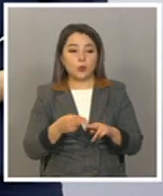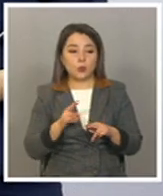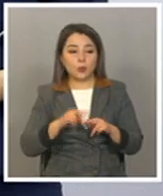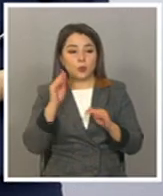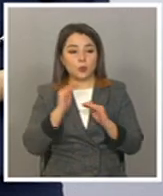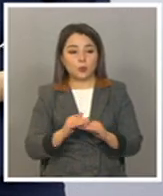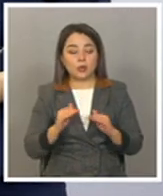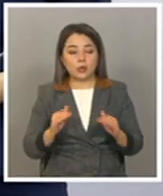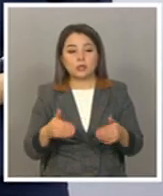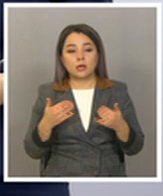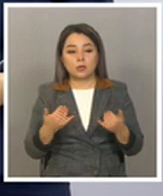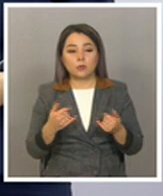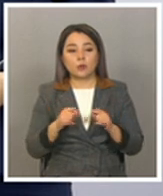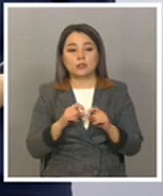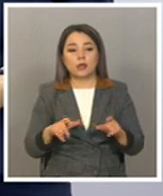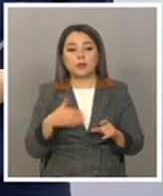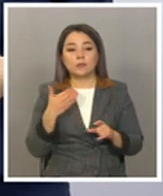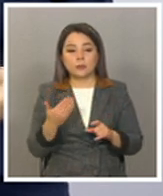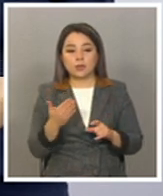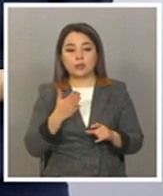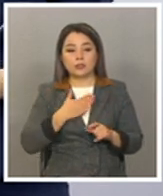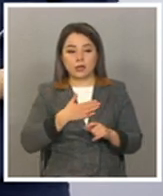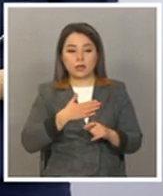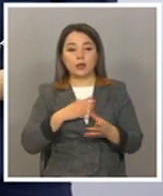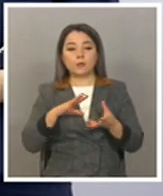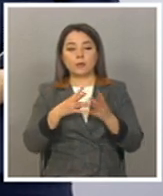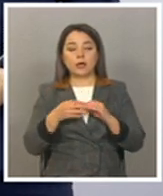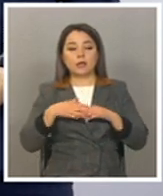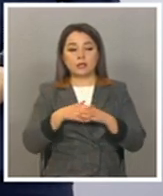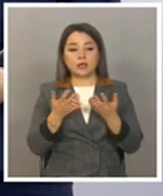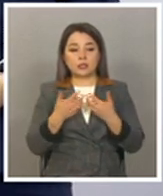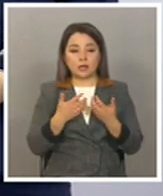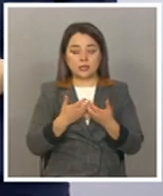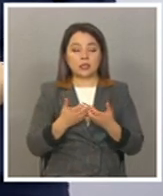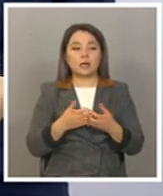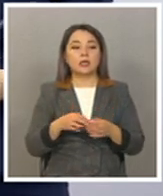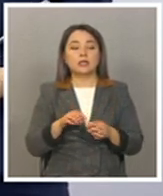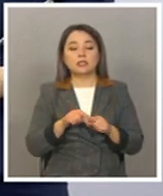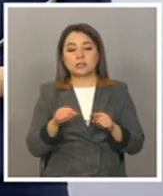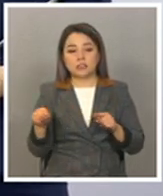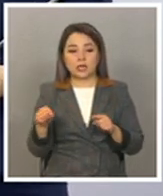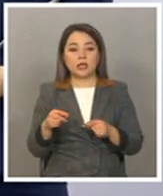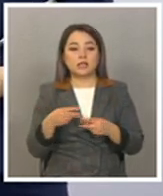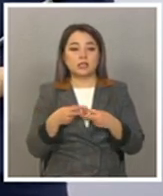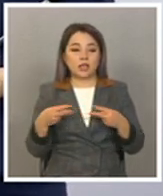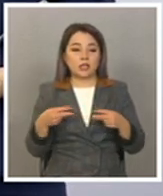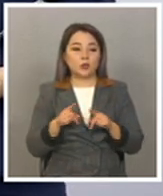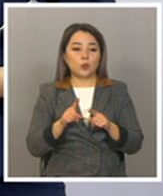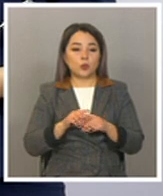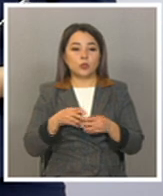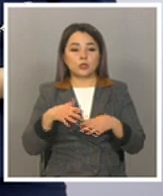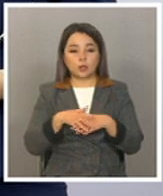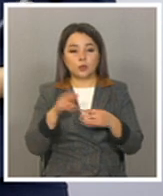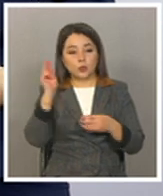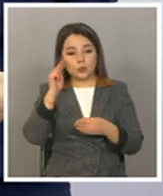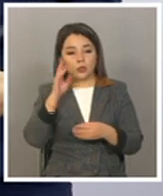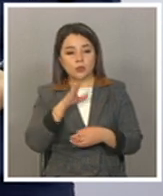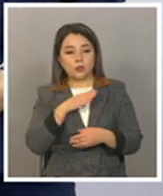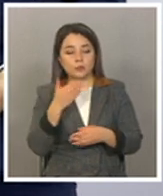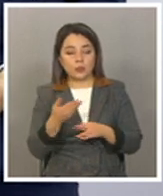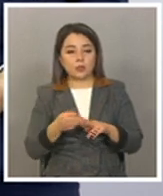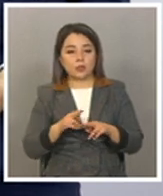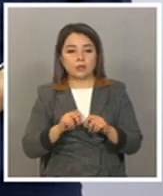оқушылар, бүгінгі сабақта біз сіздермен мәтін есепті сызықтық теңдеу құру арқылы шығаруды үйрендік.